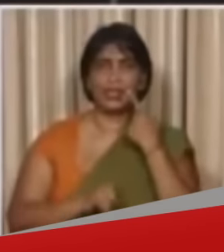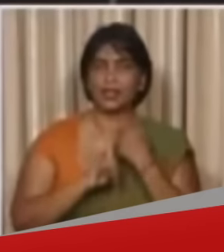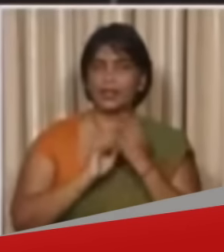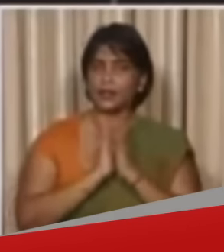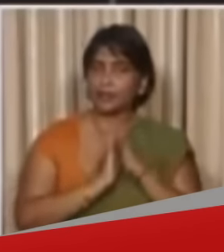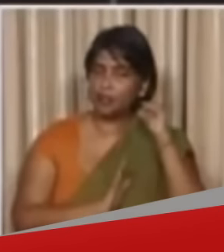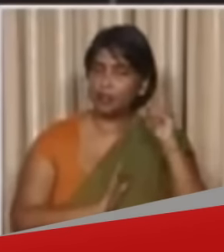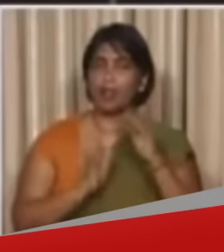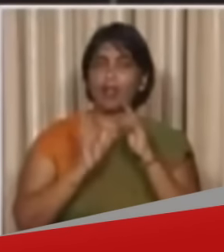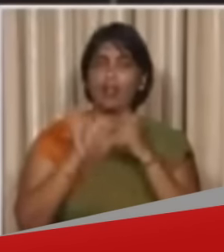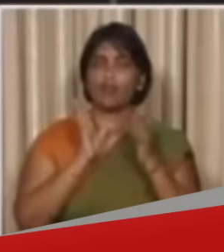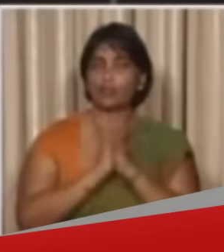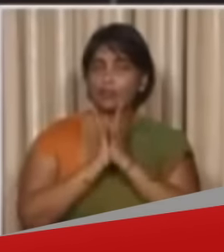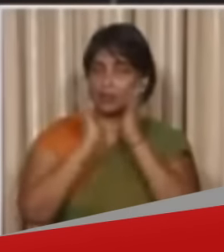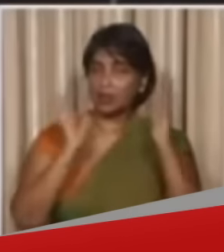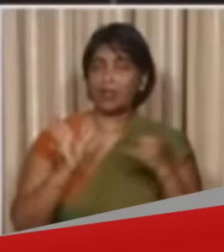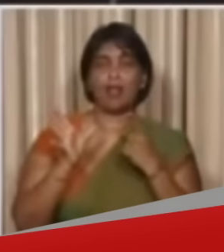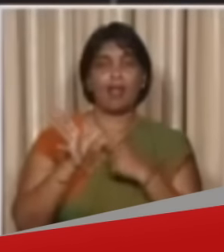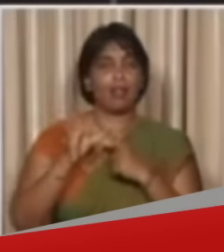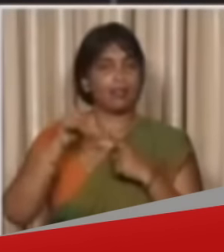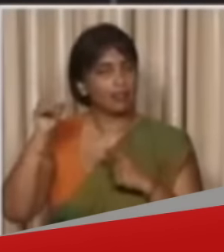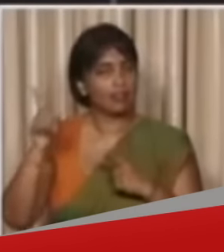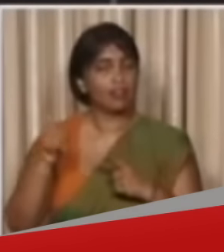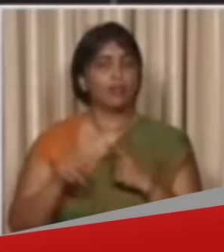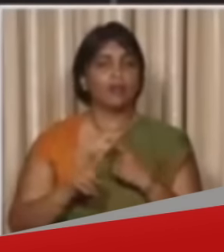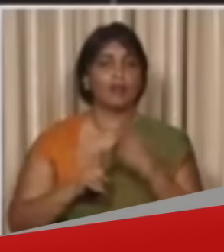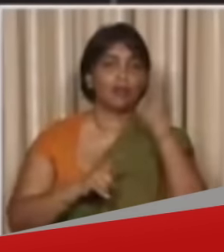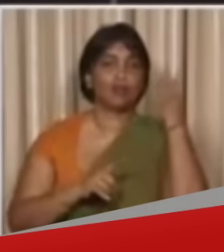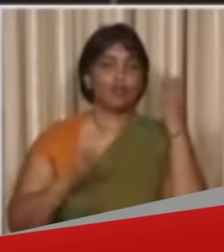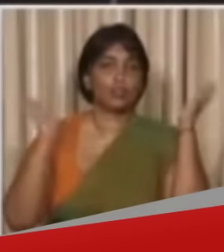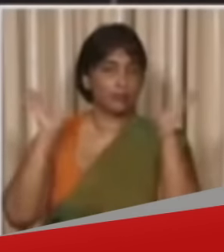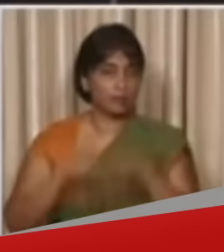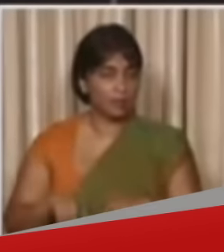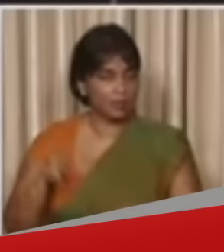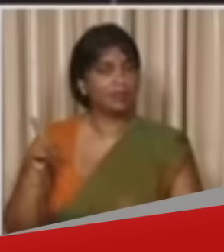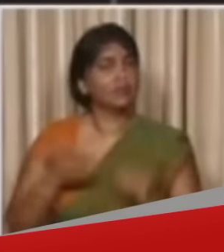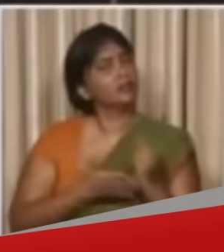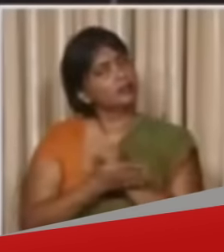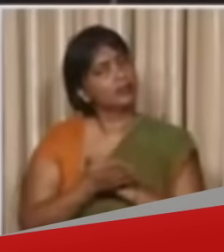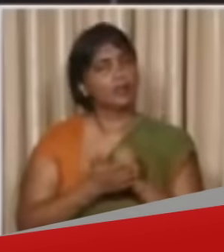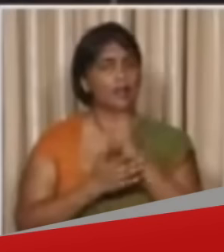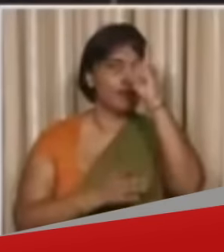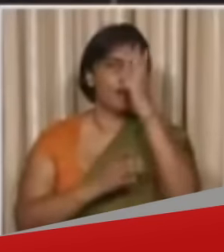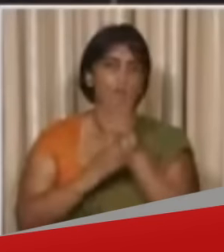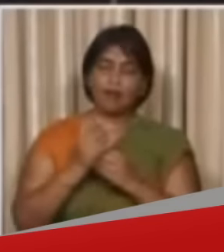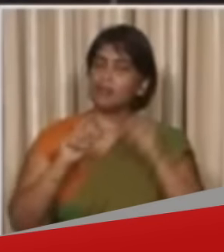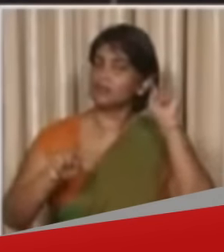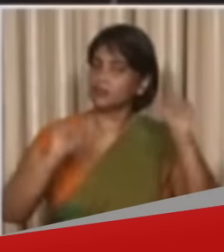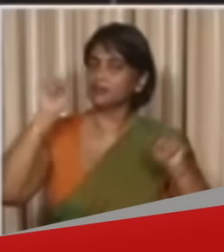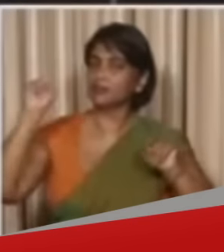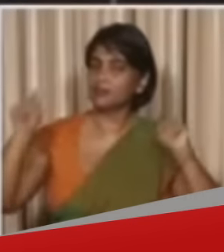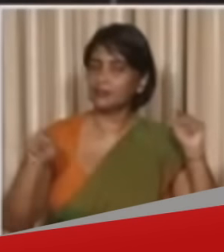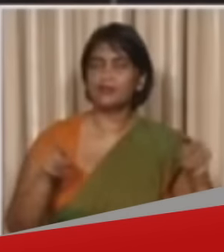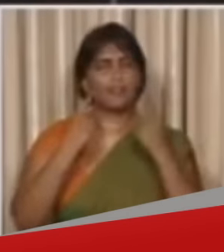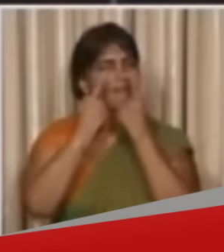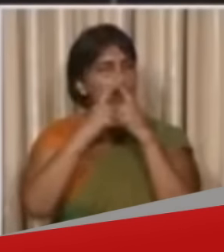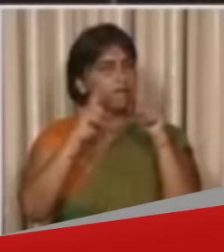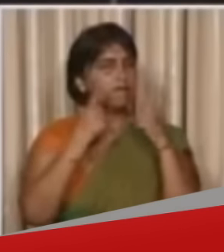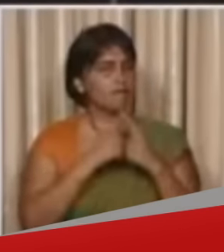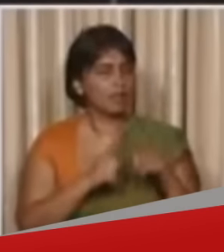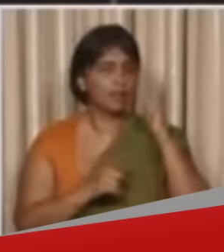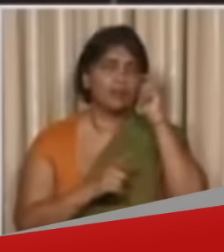මහා බෝධිය, අරන්තලාව, ඒ වගේම කාත්තංකුඩි පල්ලිය, මේ සියලුම ආගමික ස්ථානවලට විවිධ අන්තවාදීන්